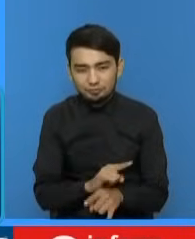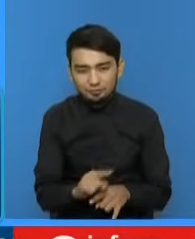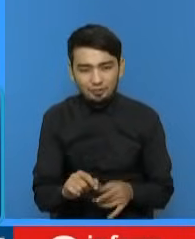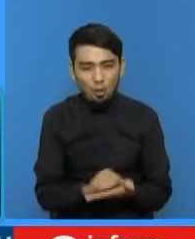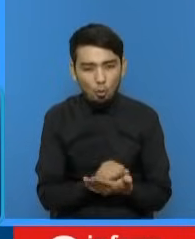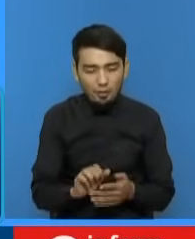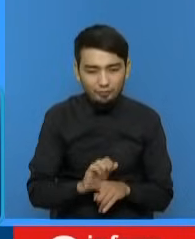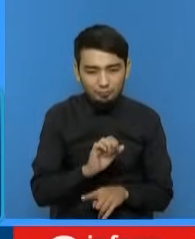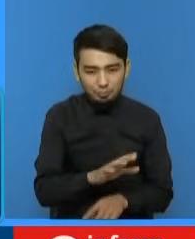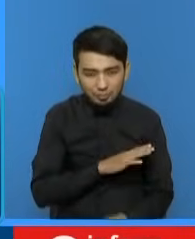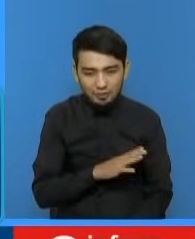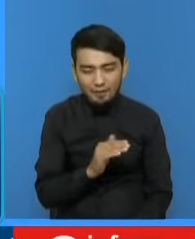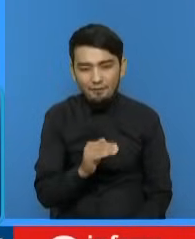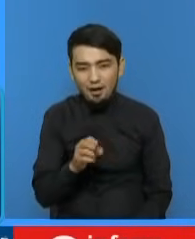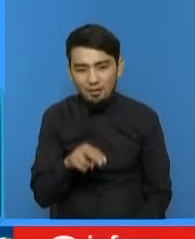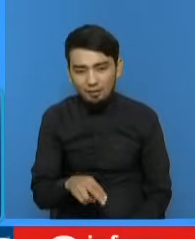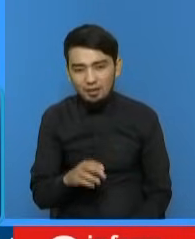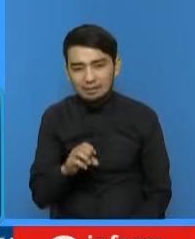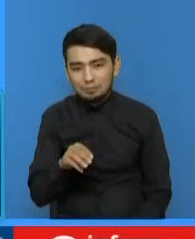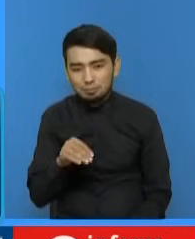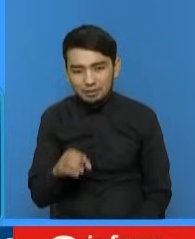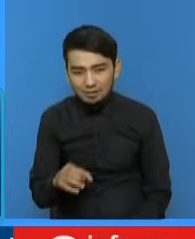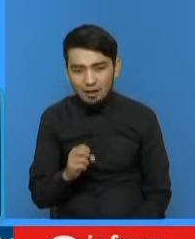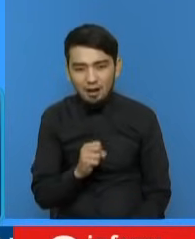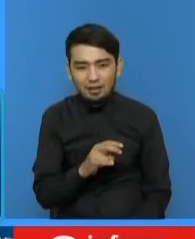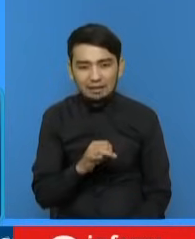документы, файлы и сообщения с символикой антикора.